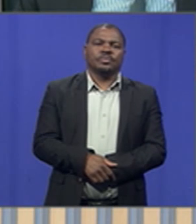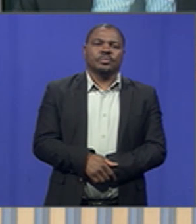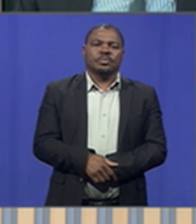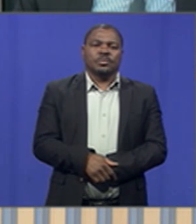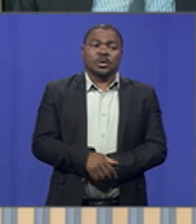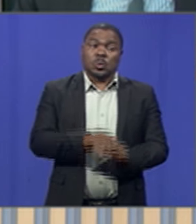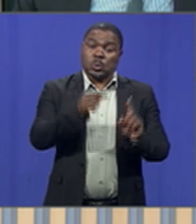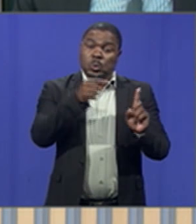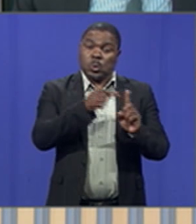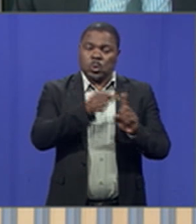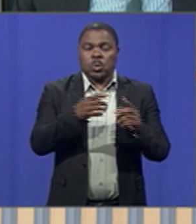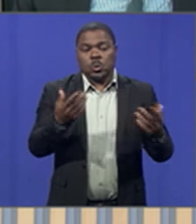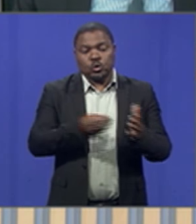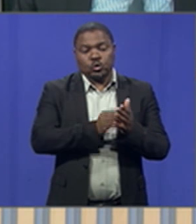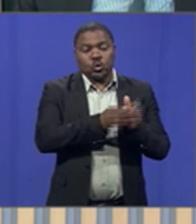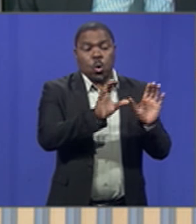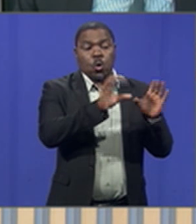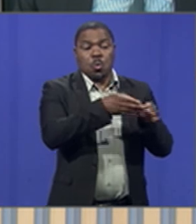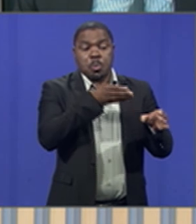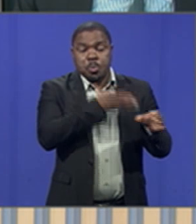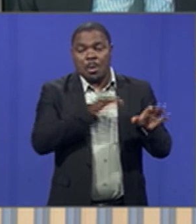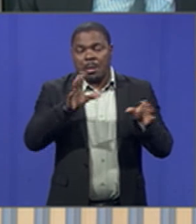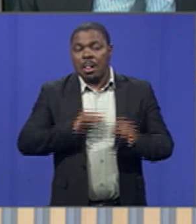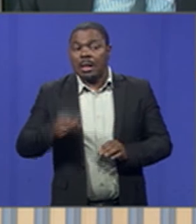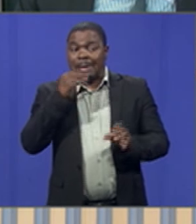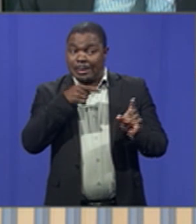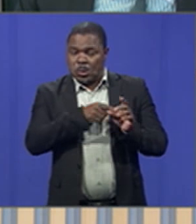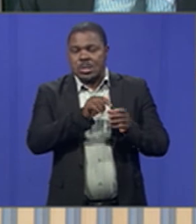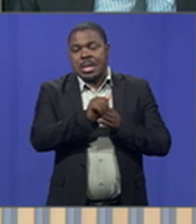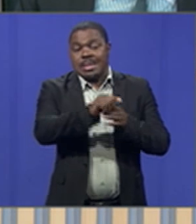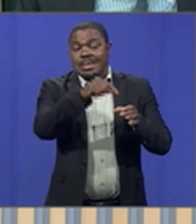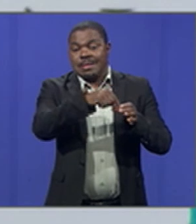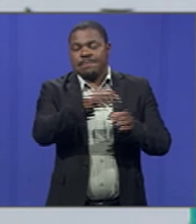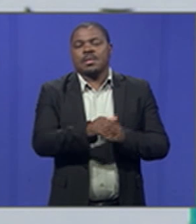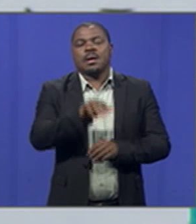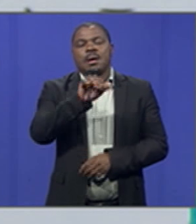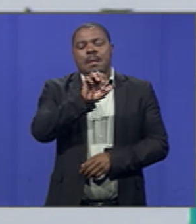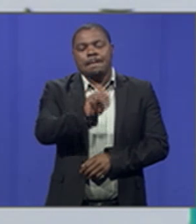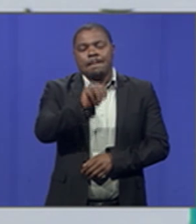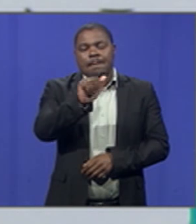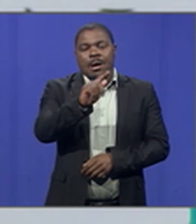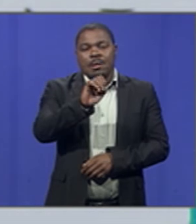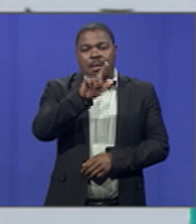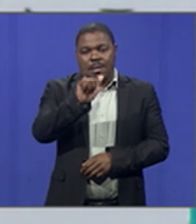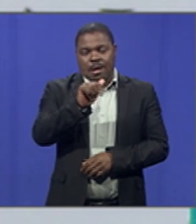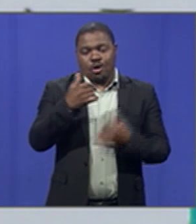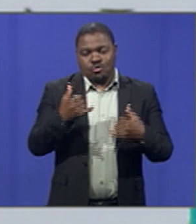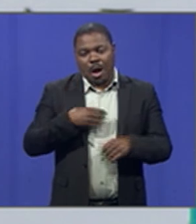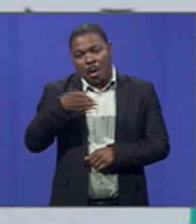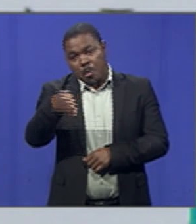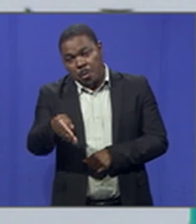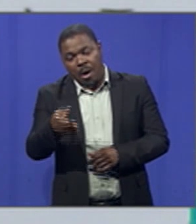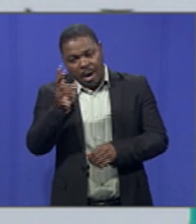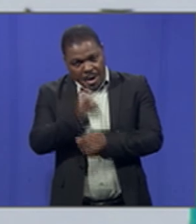Bopaki jwa yo go tweng ke tokololo ya segongwana sa bosenyi Vusemose Cat Matala bo tlhotse bo reditswe gape kwa komisheneng ya